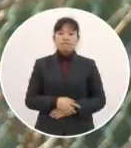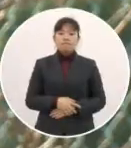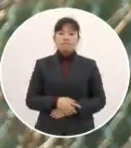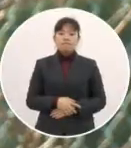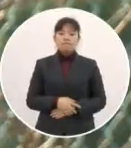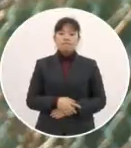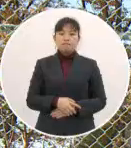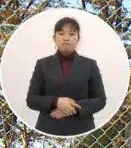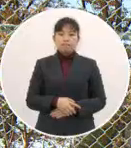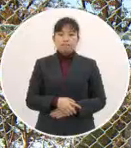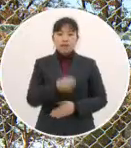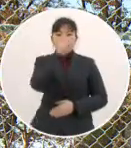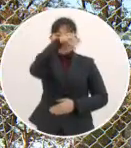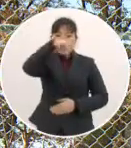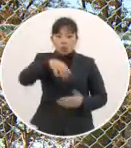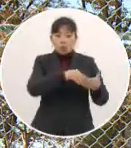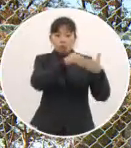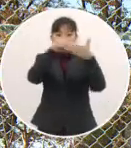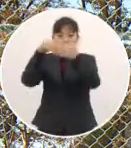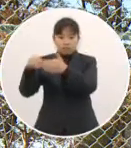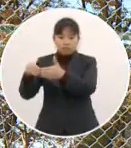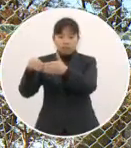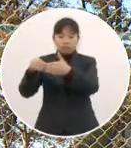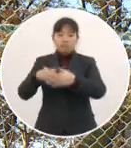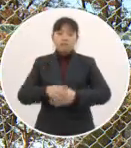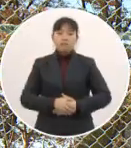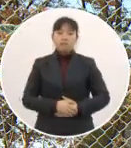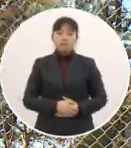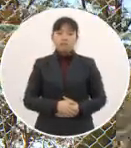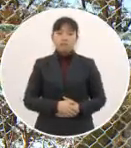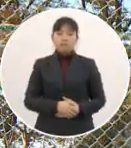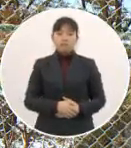よし、いいところに連れて行ってあげる。